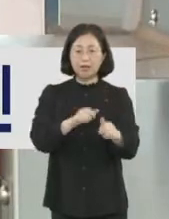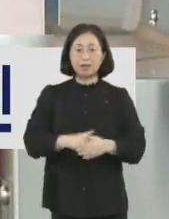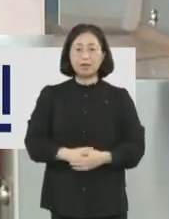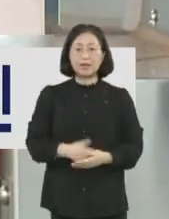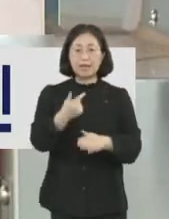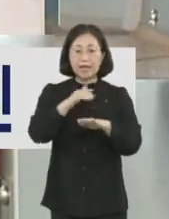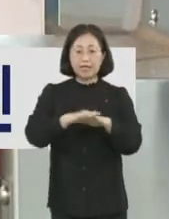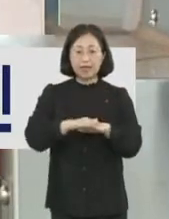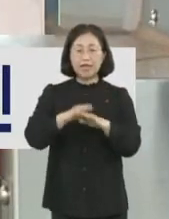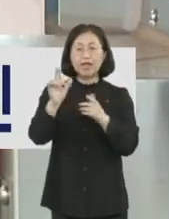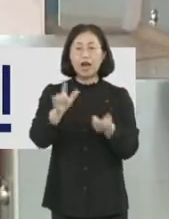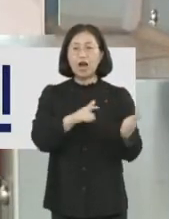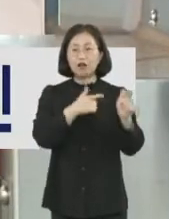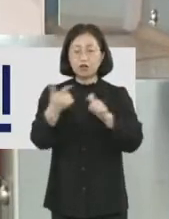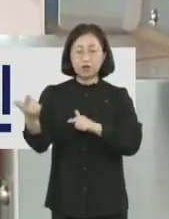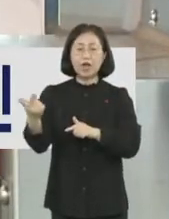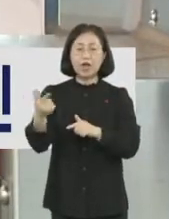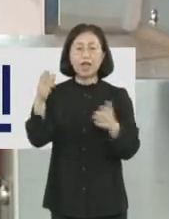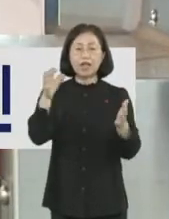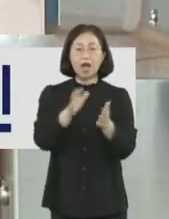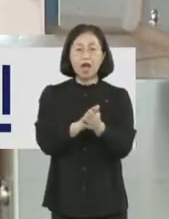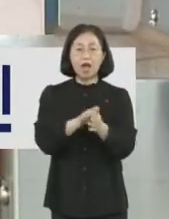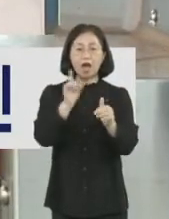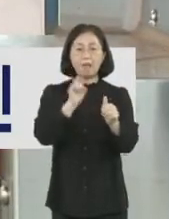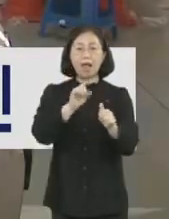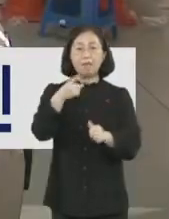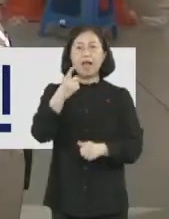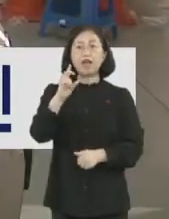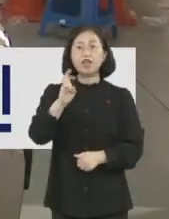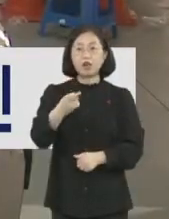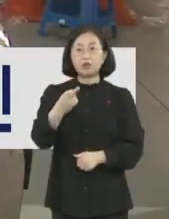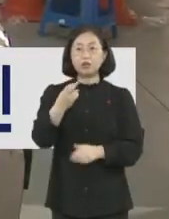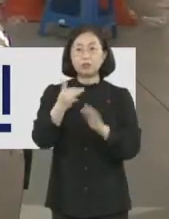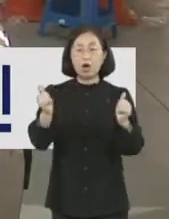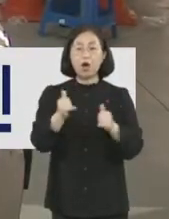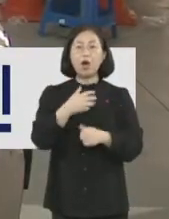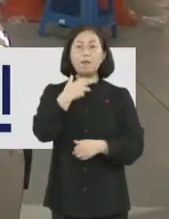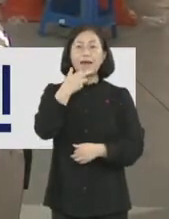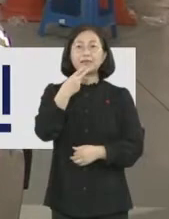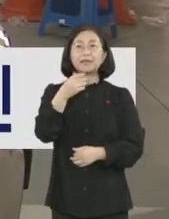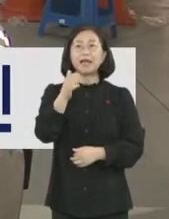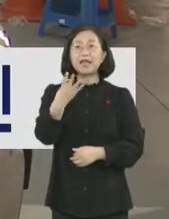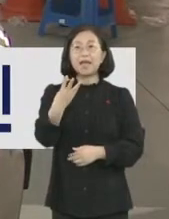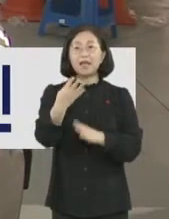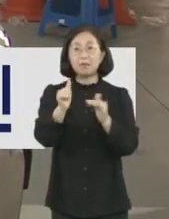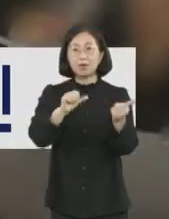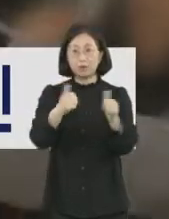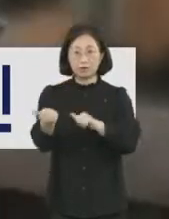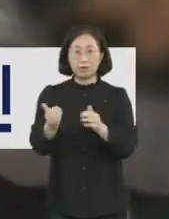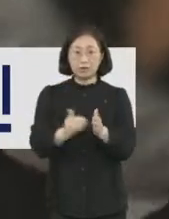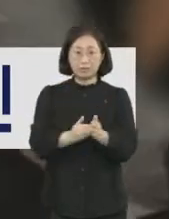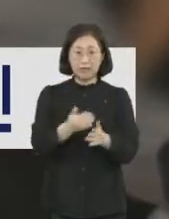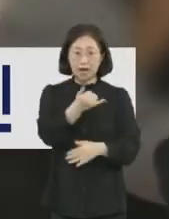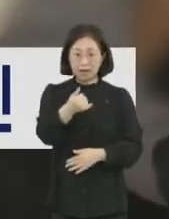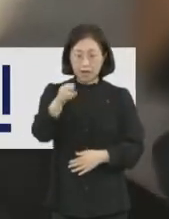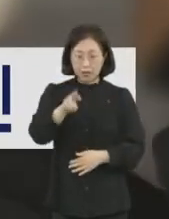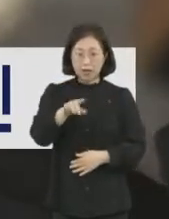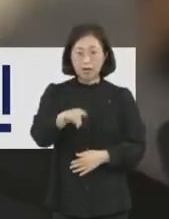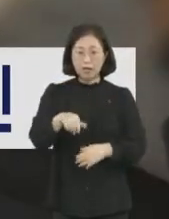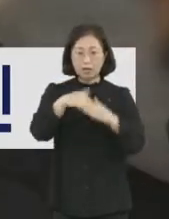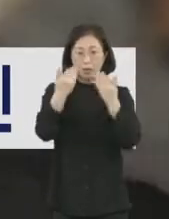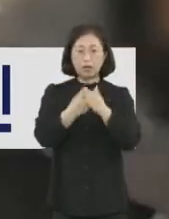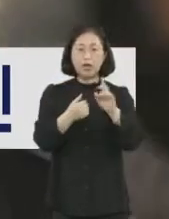대전에서 만 하루 사이에 확진 자백 12명이 나왔고 80대 4명이 숨졌습니다 3 중에서는 모두